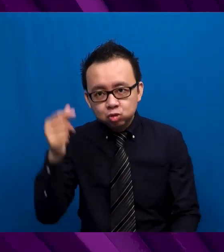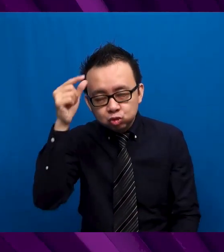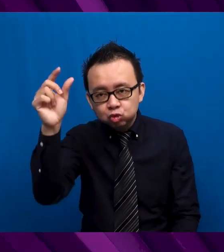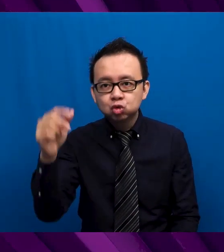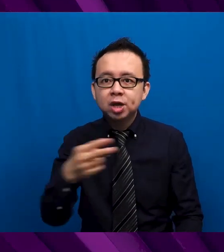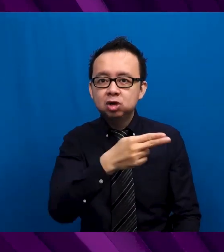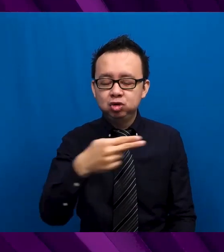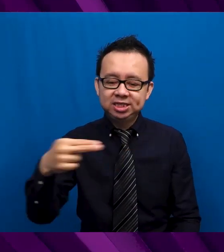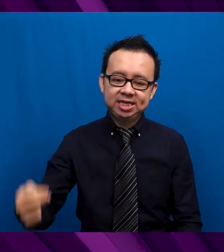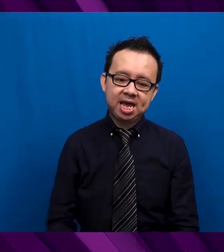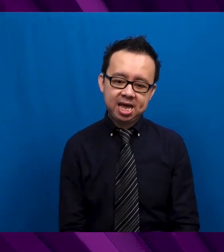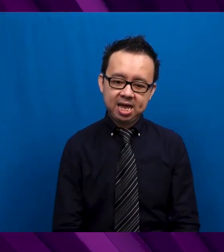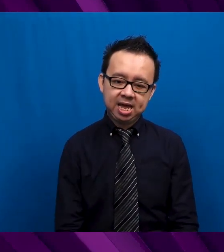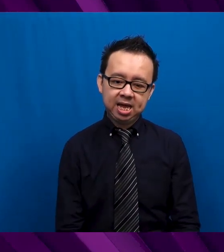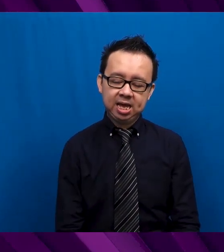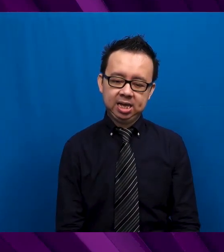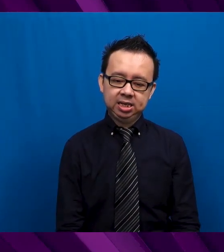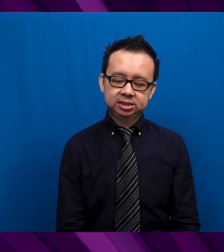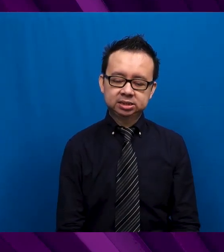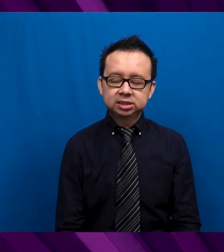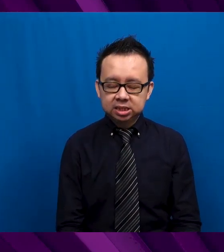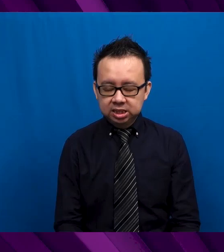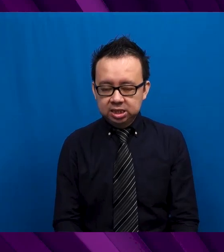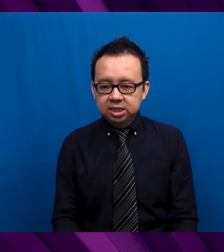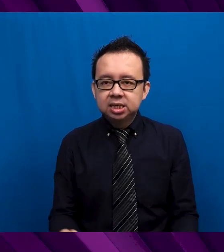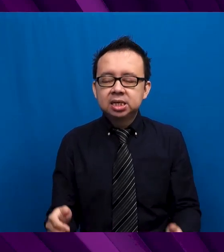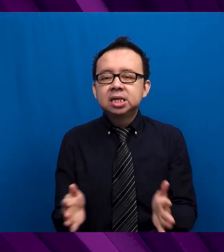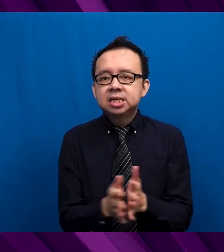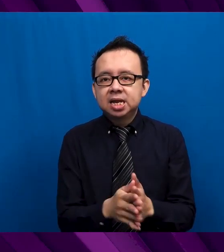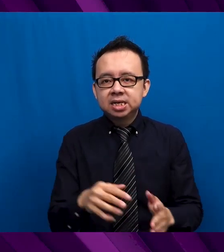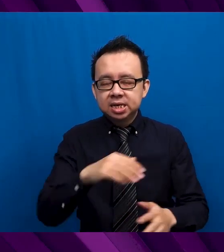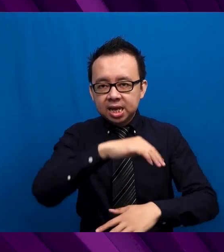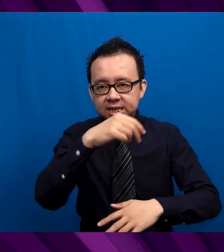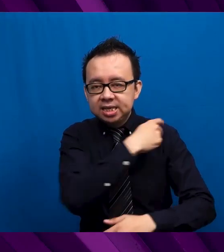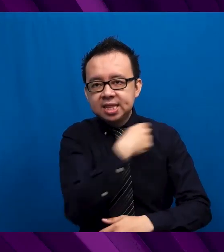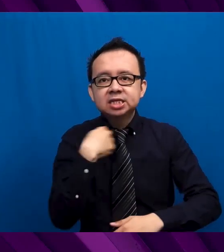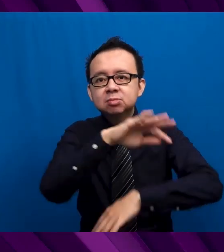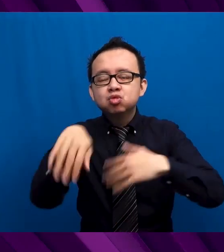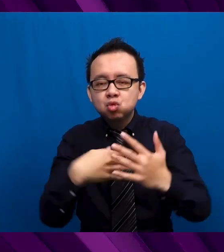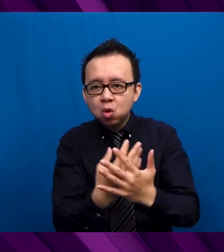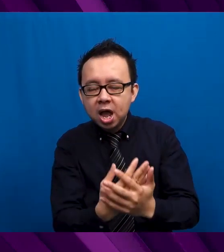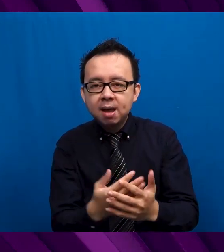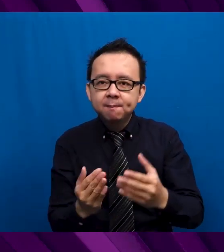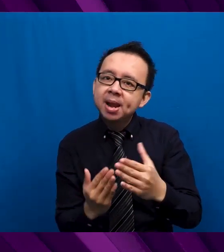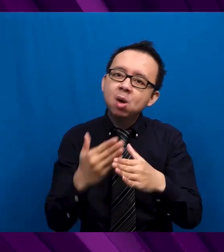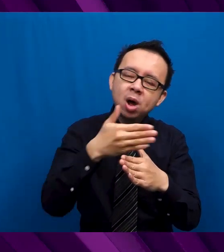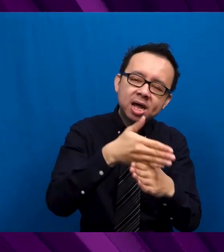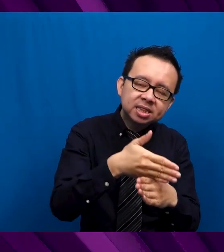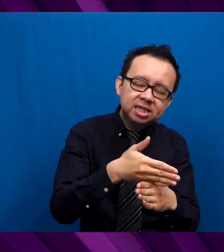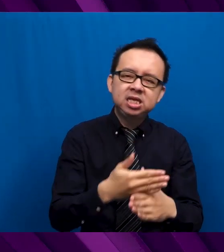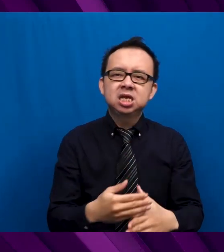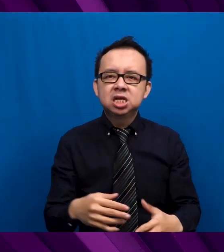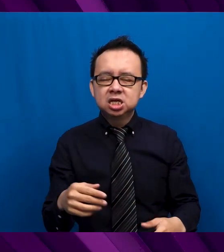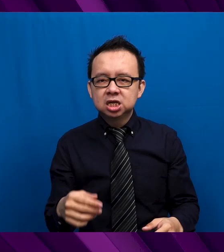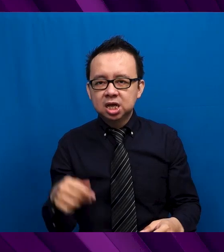ini bisa melewati masa-masa yang sulit ini. Minta Tuhan campur tangan-Mu, minta tangan Tuhan yang kuat ada atas